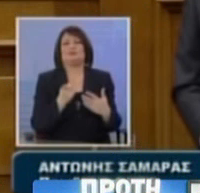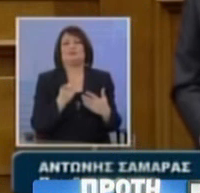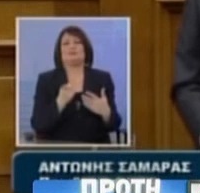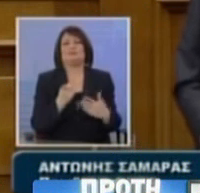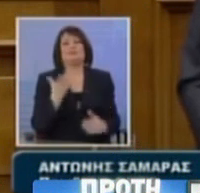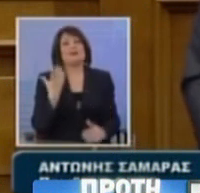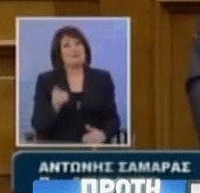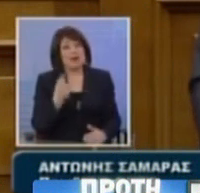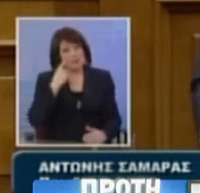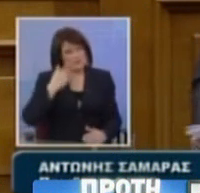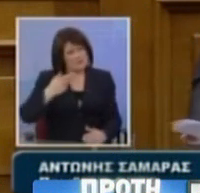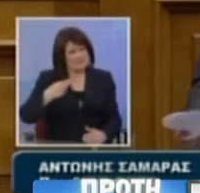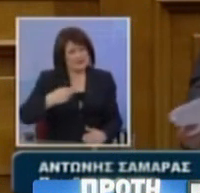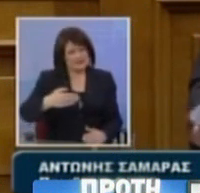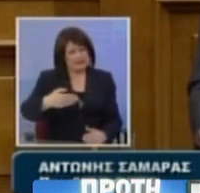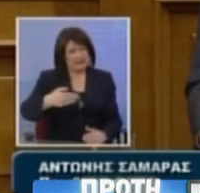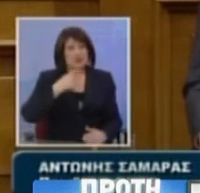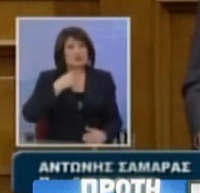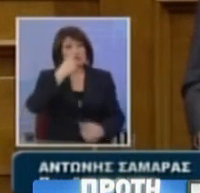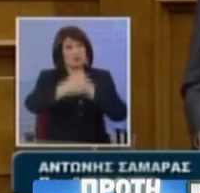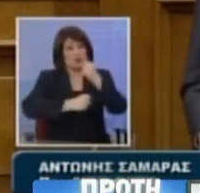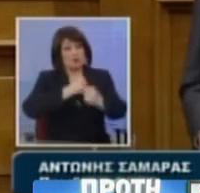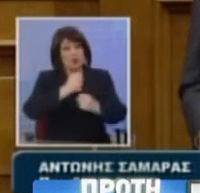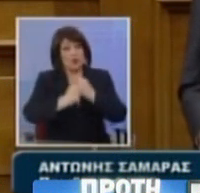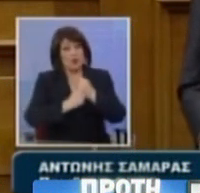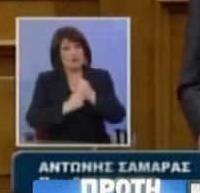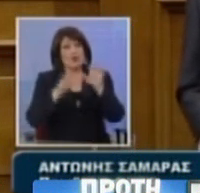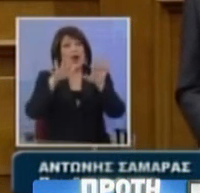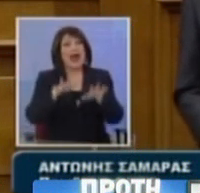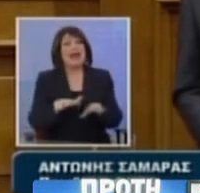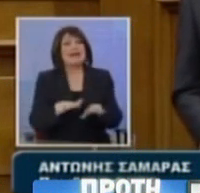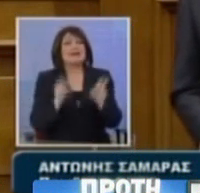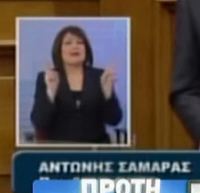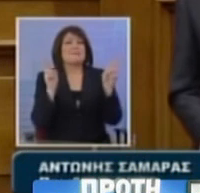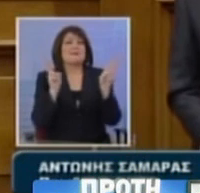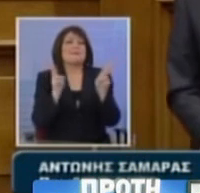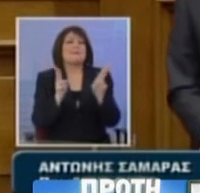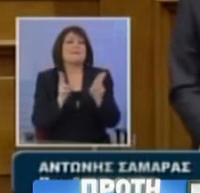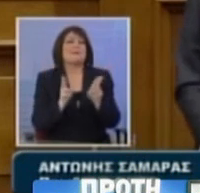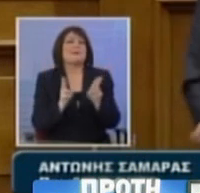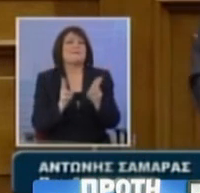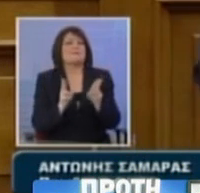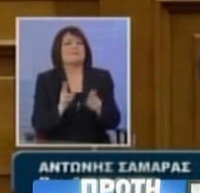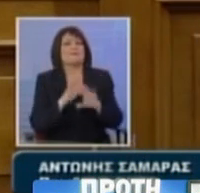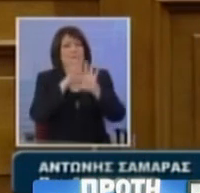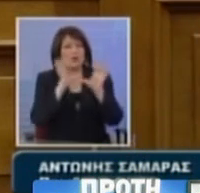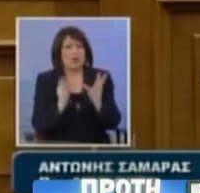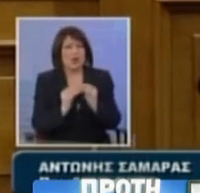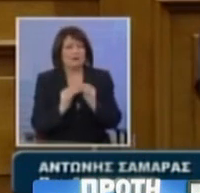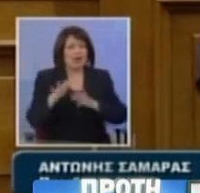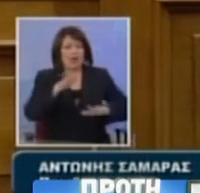χρονιά αρχίζει η ανεργία να αποκλιμακώνεται. Και όλα αυτά χωρίς κόλπα, χωρίς λογιστικές